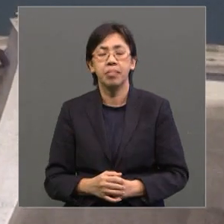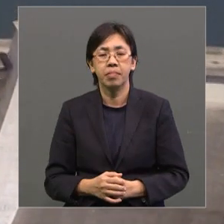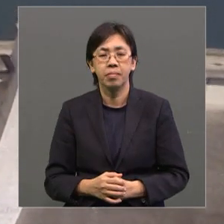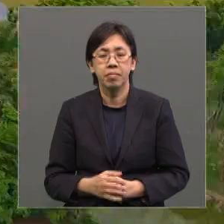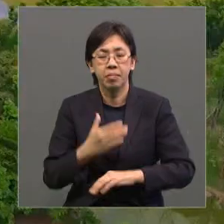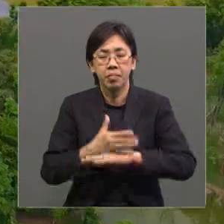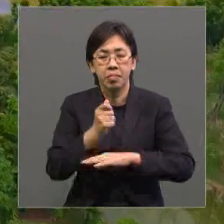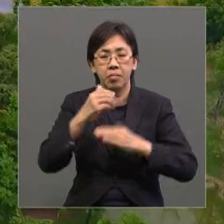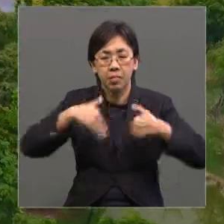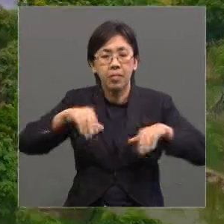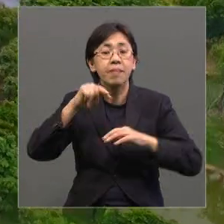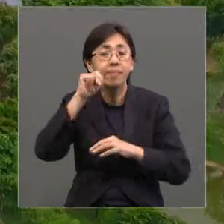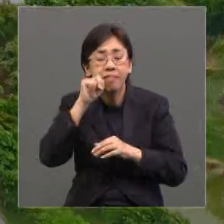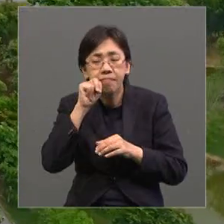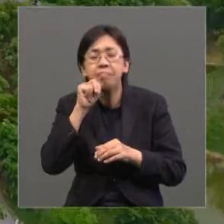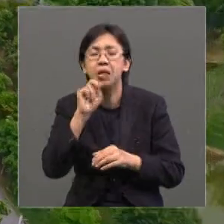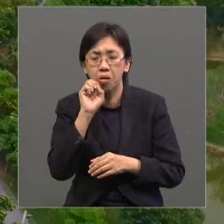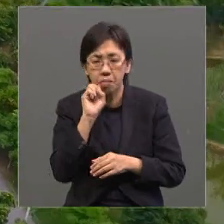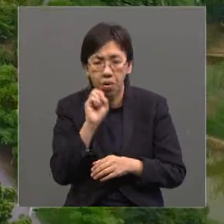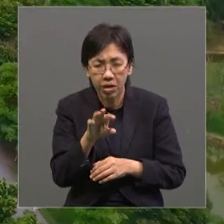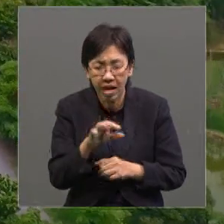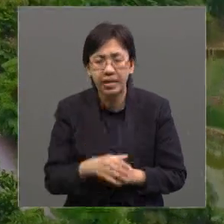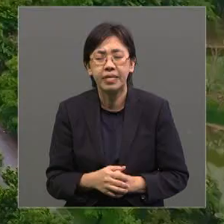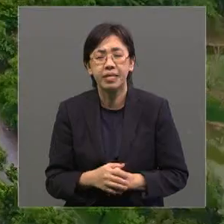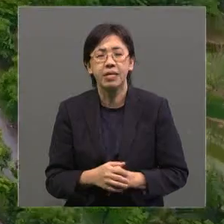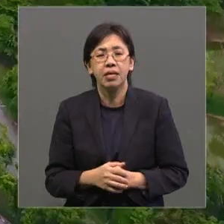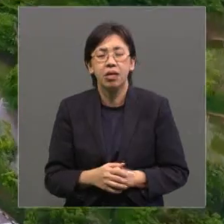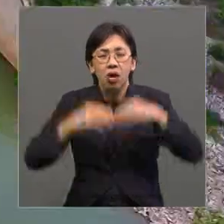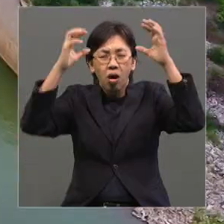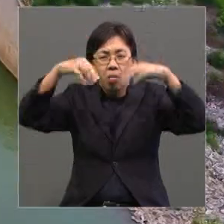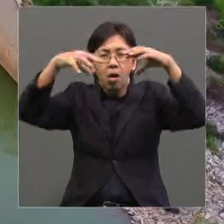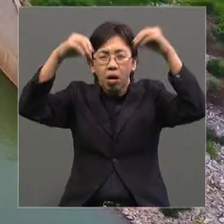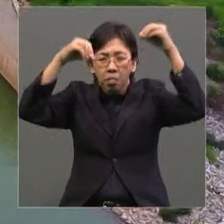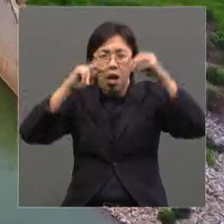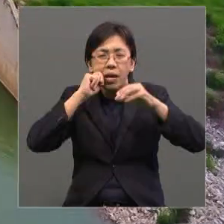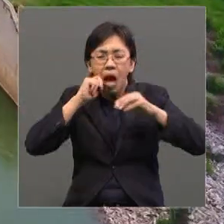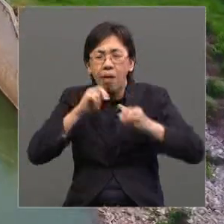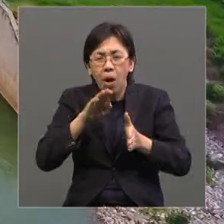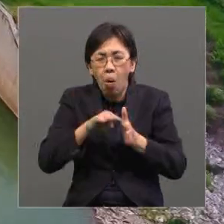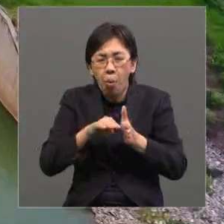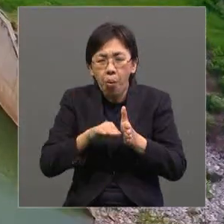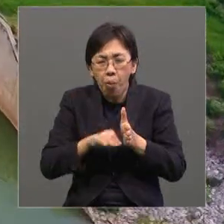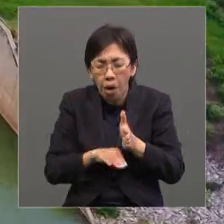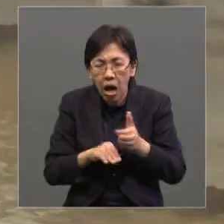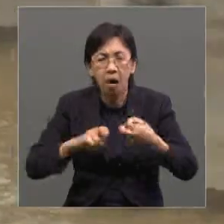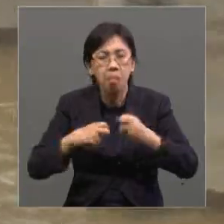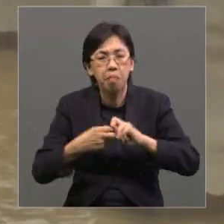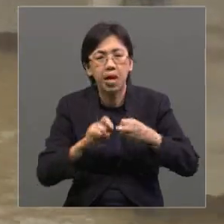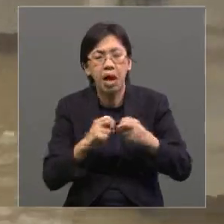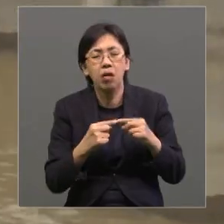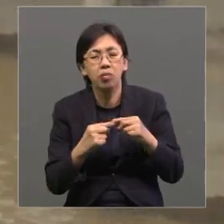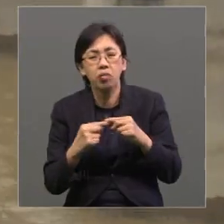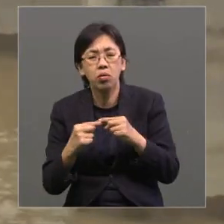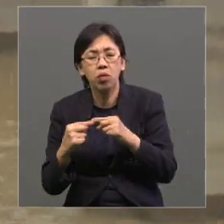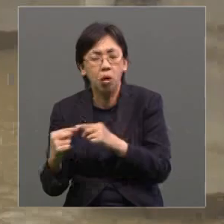อธิบดีกรมชลประทานจึงบอกว่าปรากฏการณ์เอลนีโญที่ยังทวีความรุนแรงและมีแนวโน้มส่งผลยาวต่อ